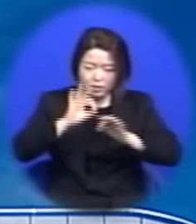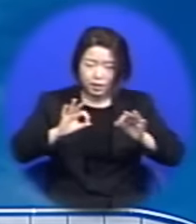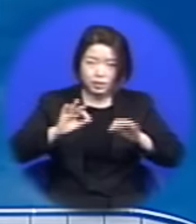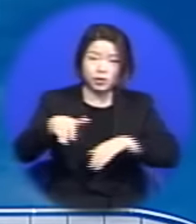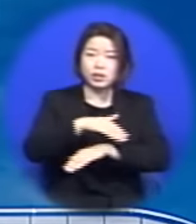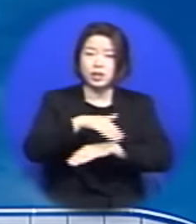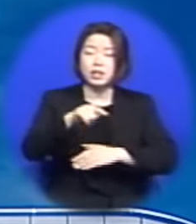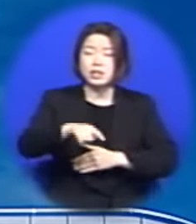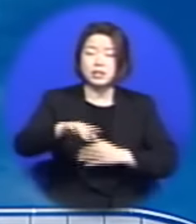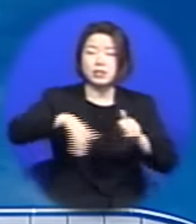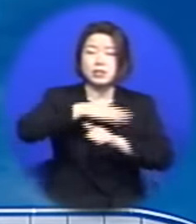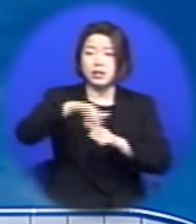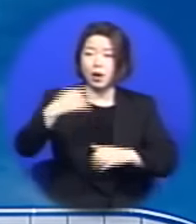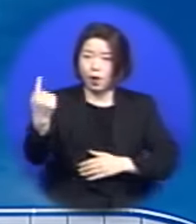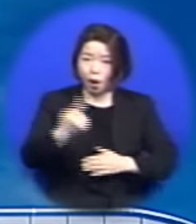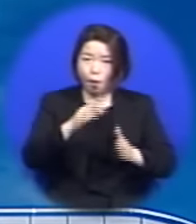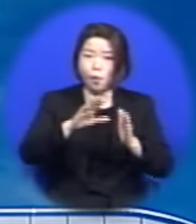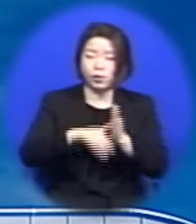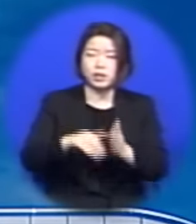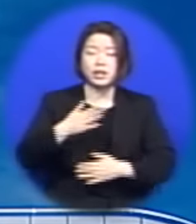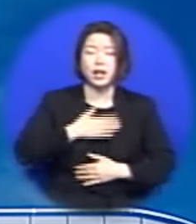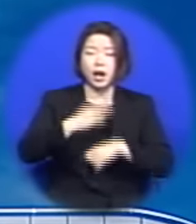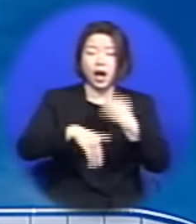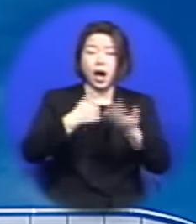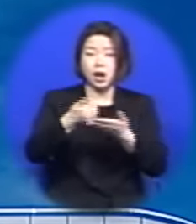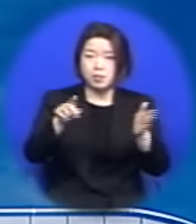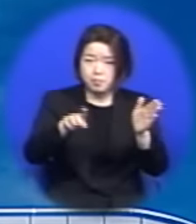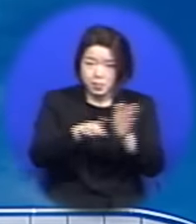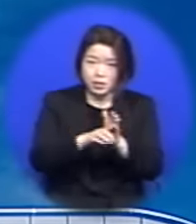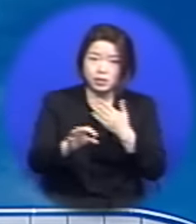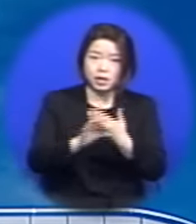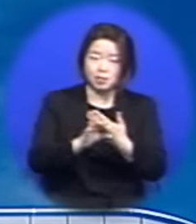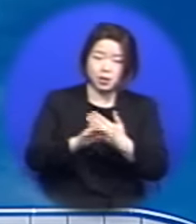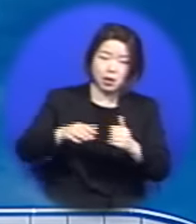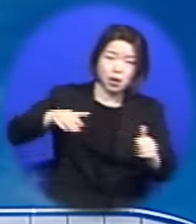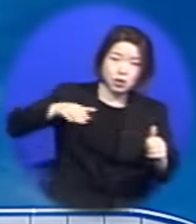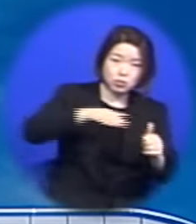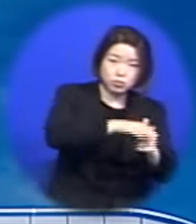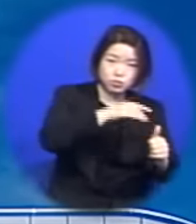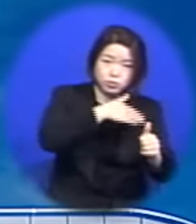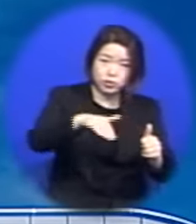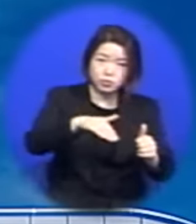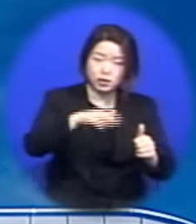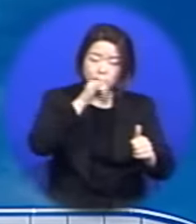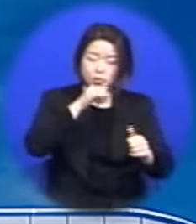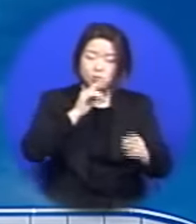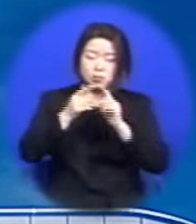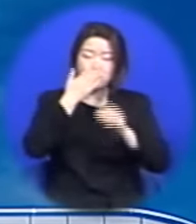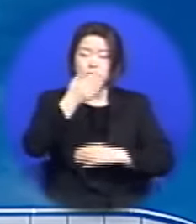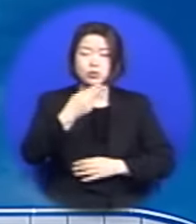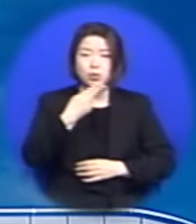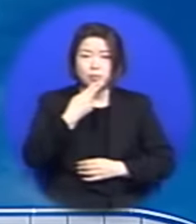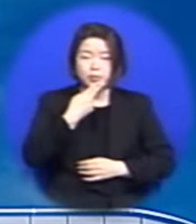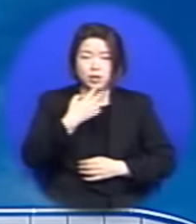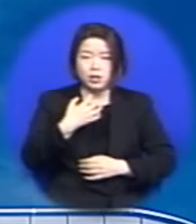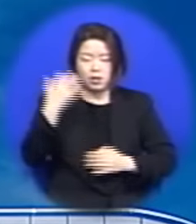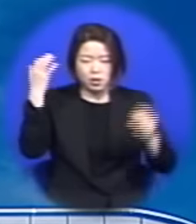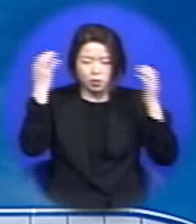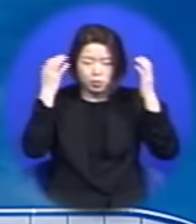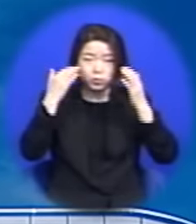때 내가 하나님을 믿는다고 하면 죽임을 당하고 말할 수 없는 고통을 당하는 이런 끔찍한 일이